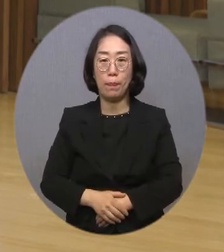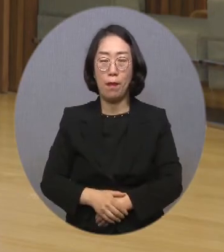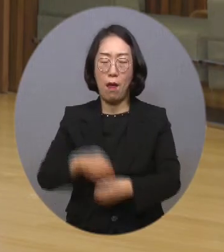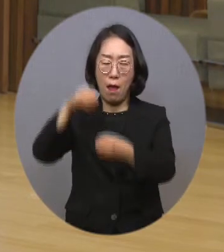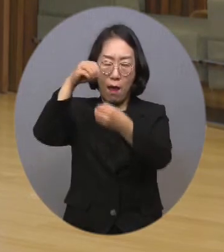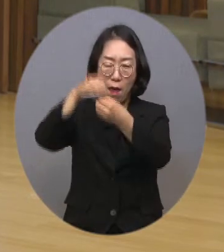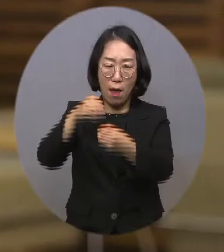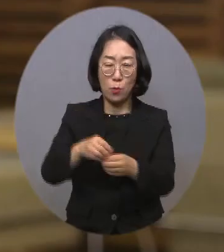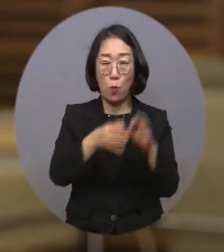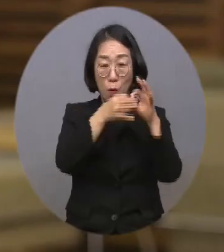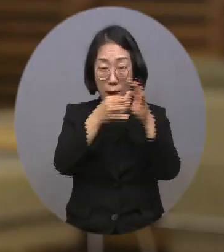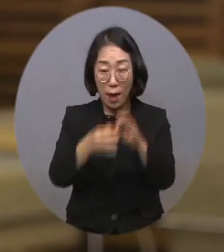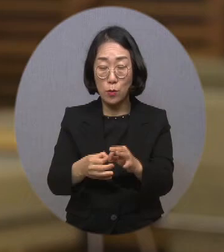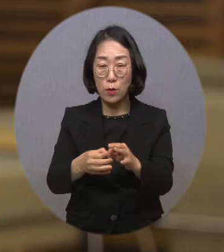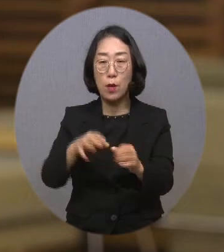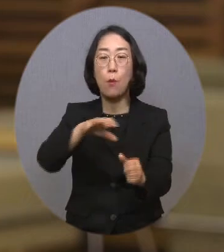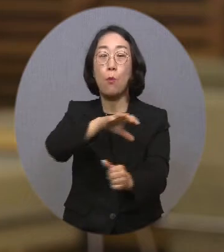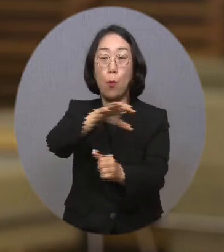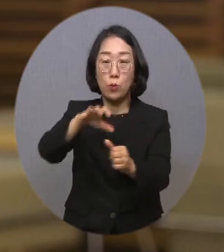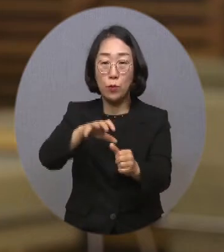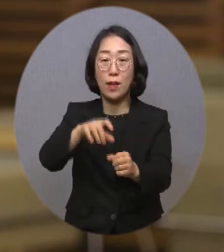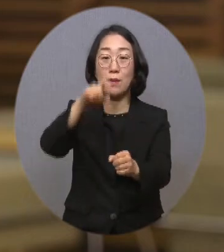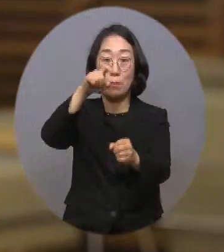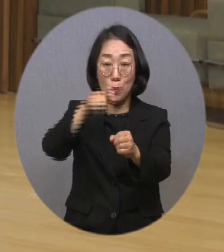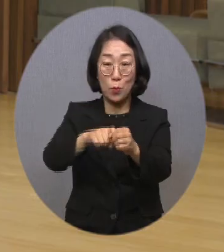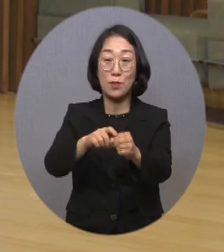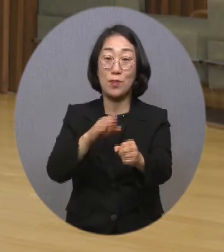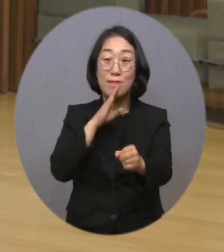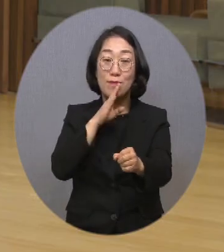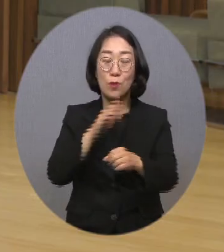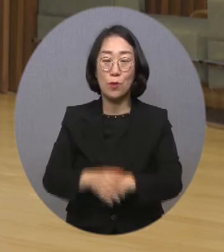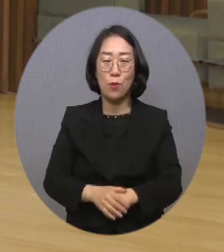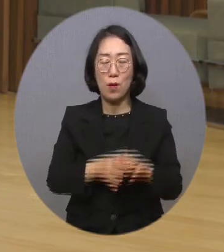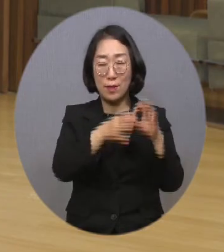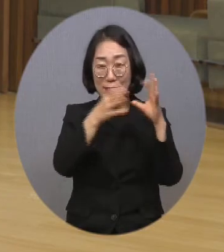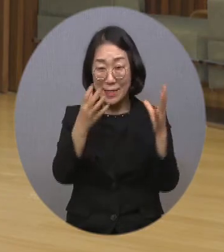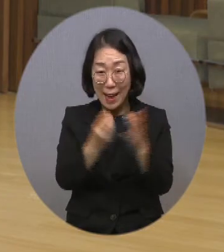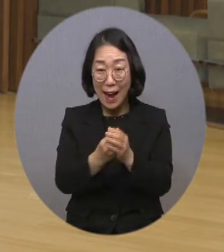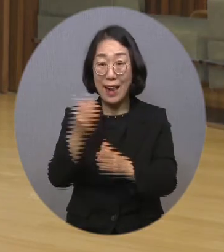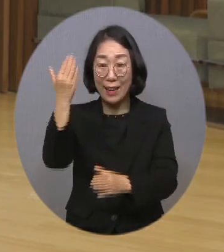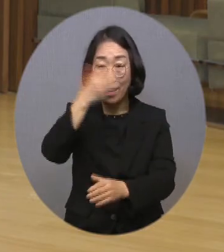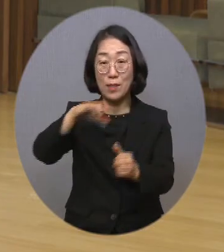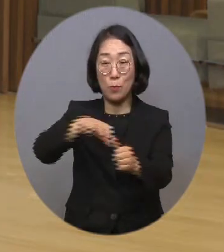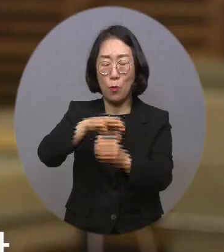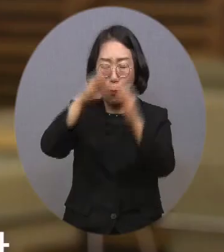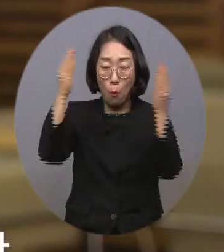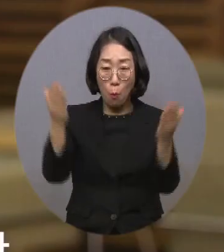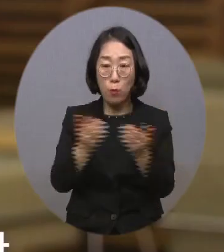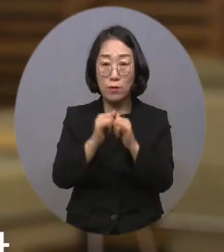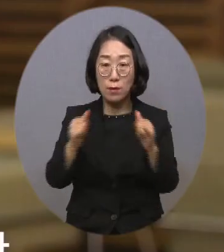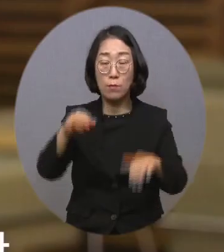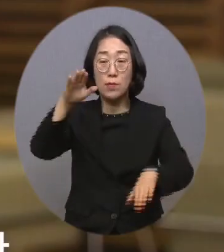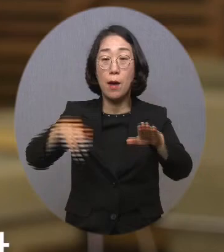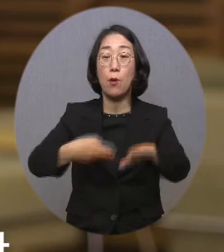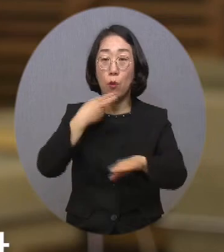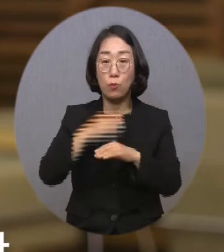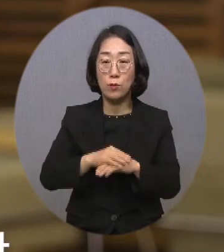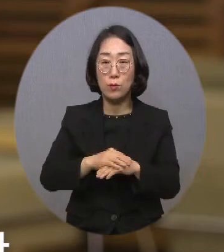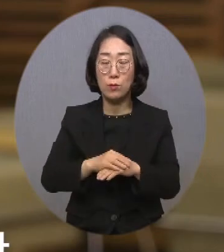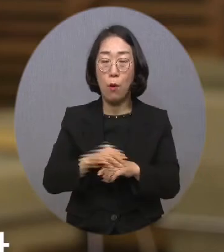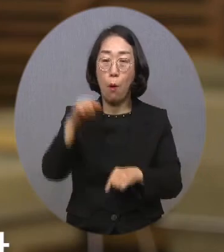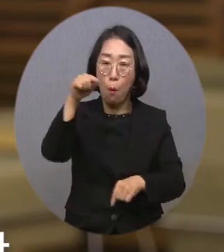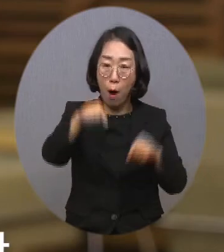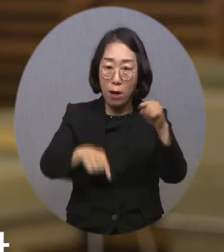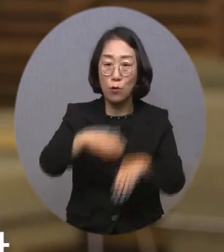대대로 이어질 수 있도록 보존을 하는 데 중점을 두고 있으며 온전히 보존된 국립공원을 국민 모두가 차별 없이 이용할 수